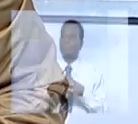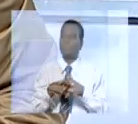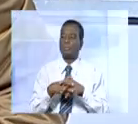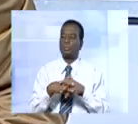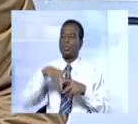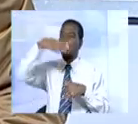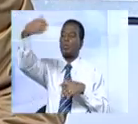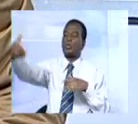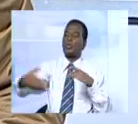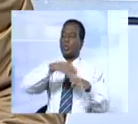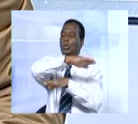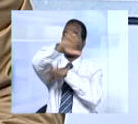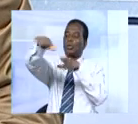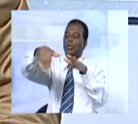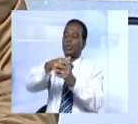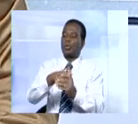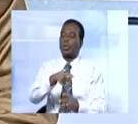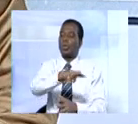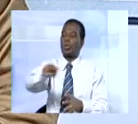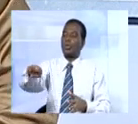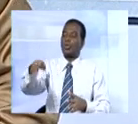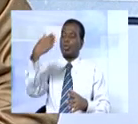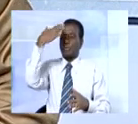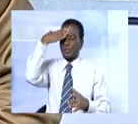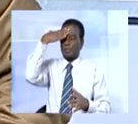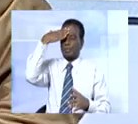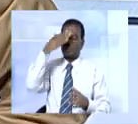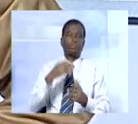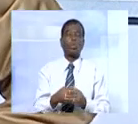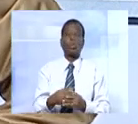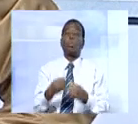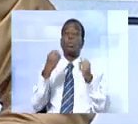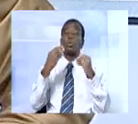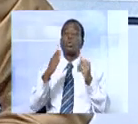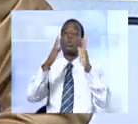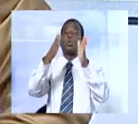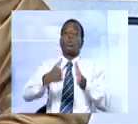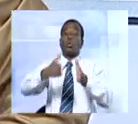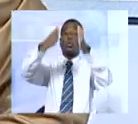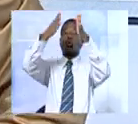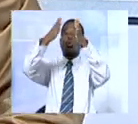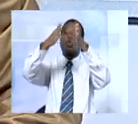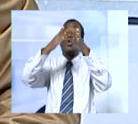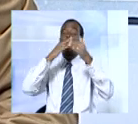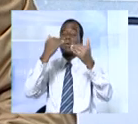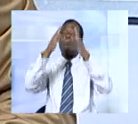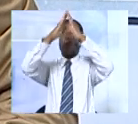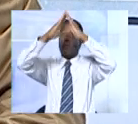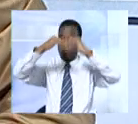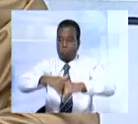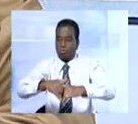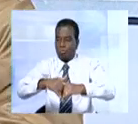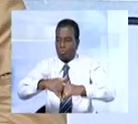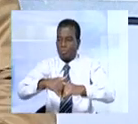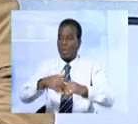district d'Abidjan, des entrepreneurs professionnels du bâtiment ont mené des enquêtes sur les sites sinistrés et ces enquêtes